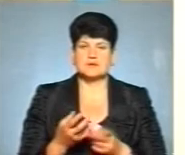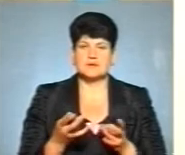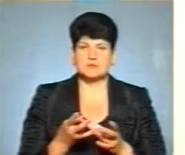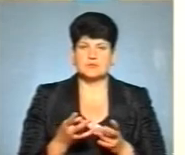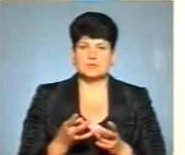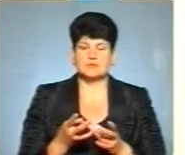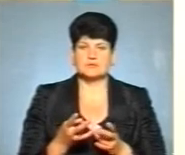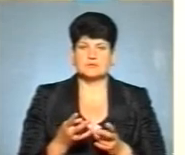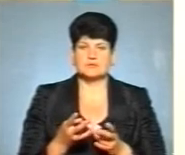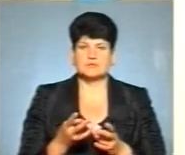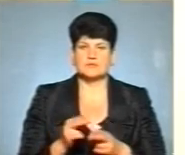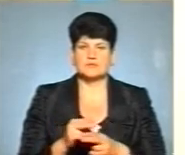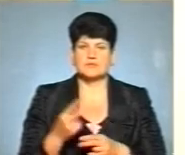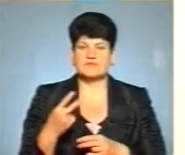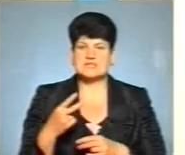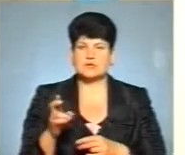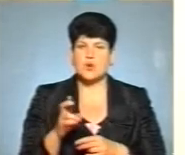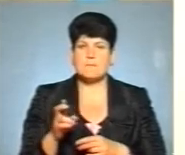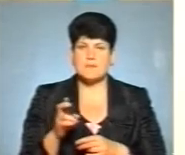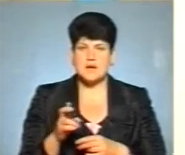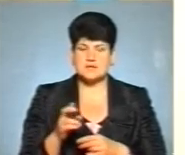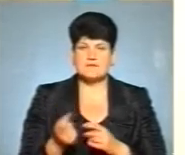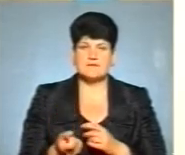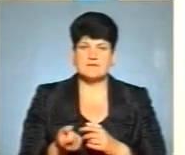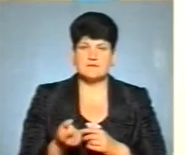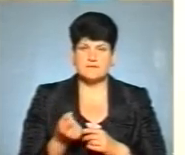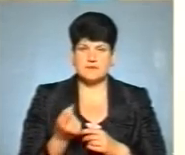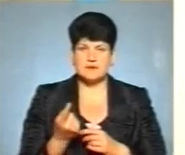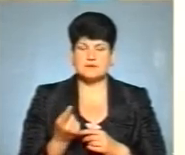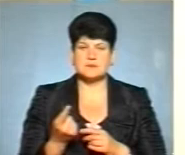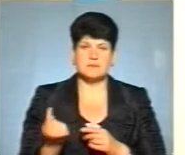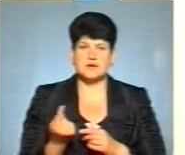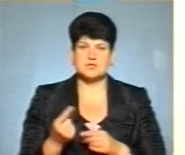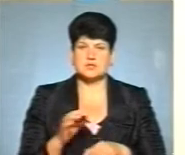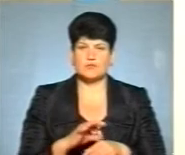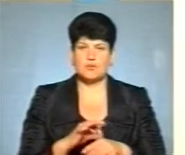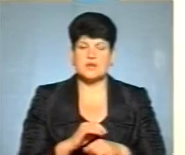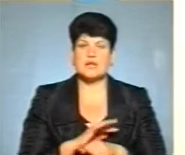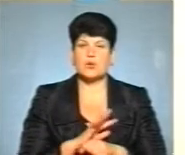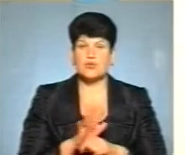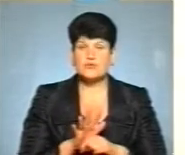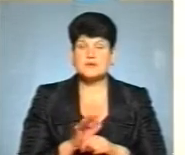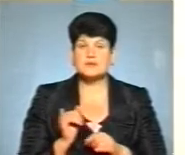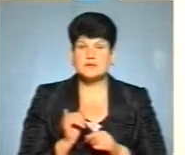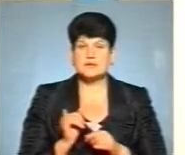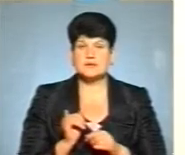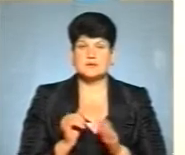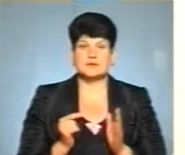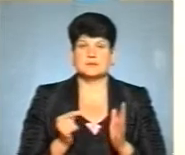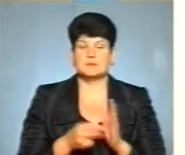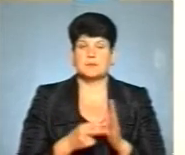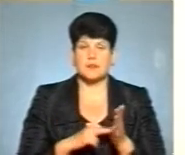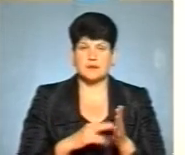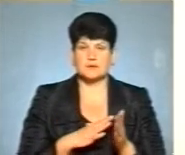буквально 20 березня, тому що виявився перший хворий на ковід, і стратегія почала відходити на другий план. Ми